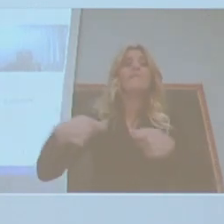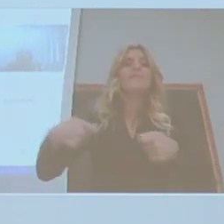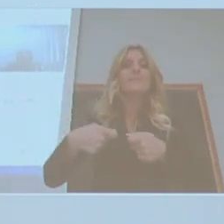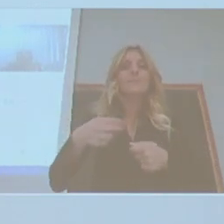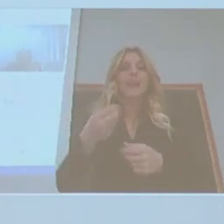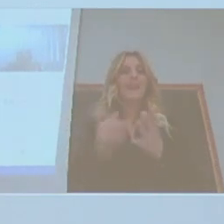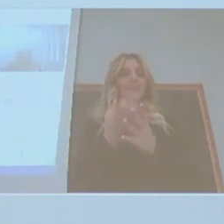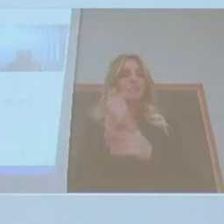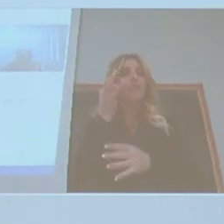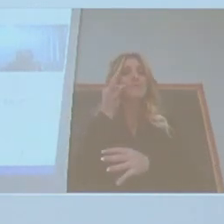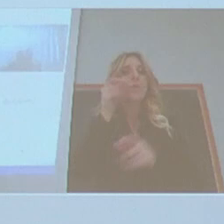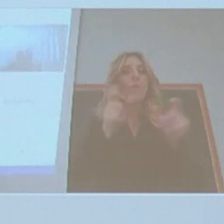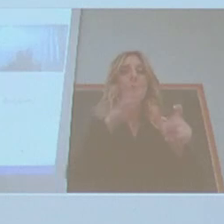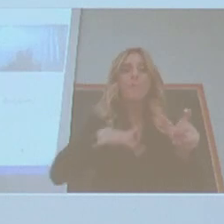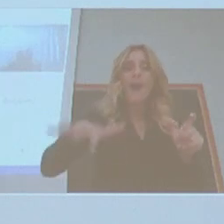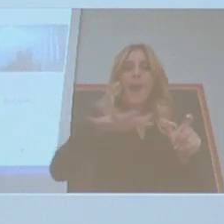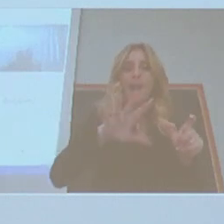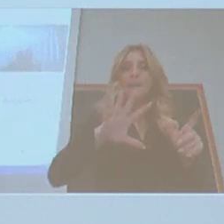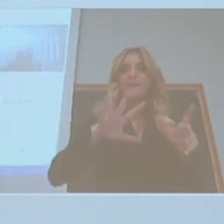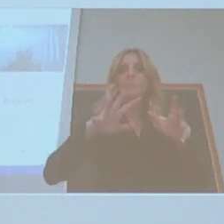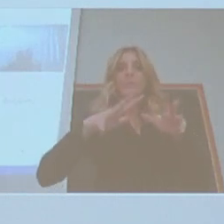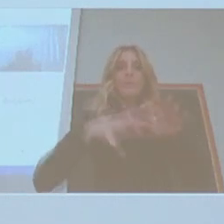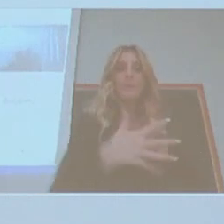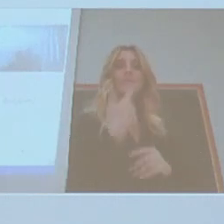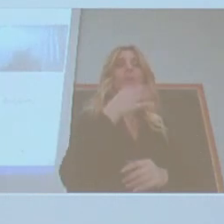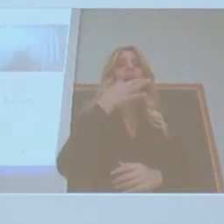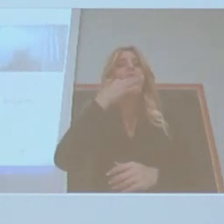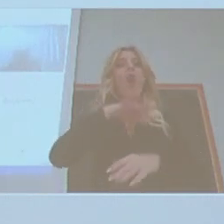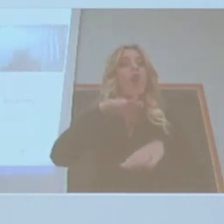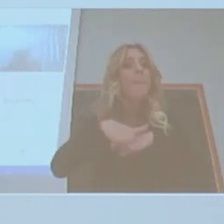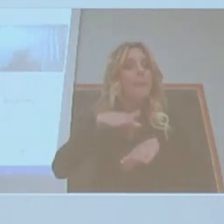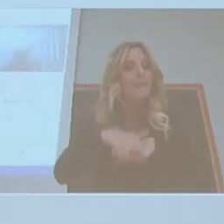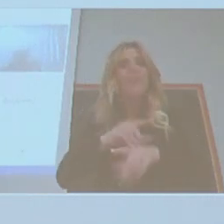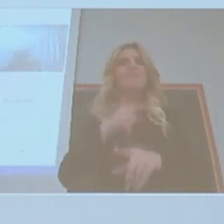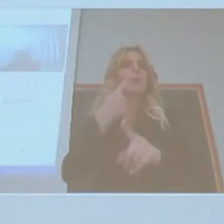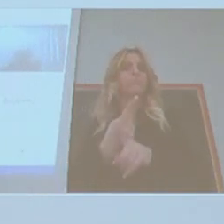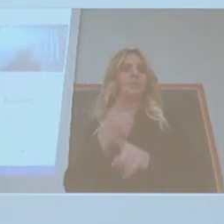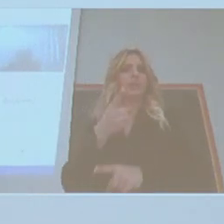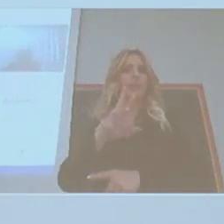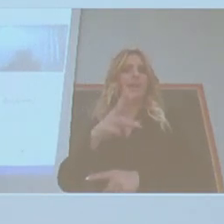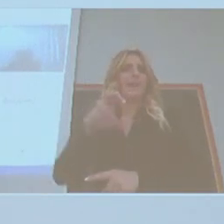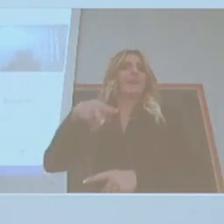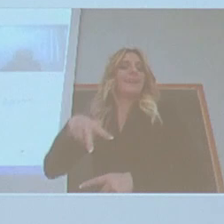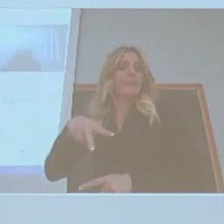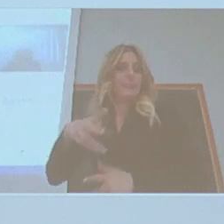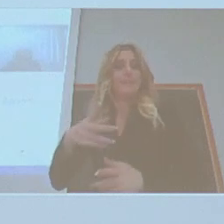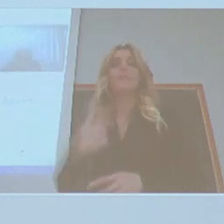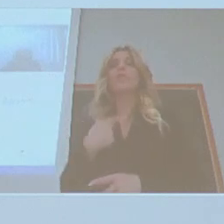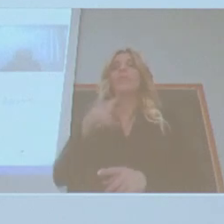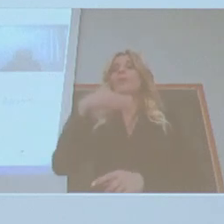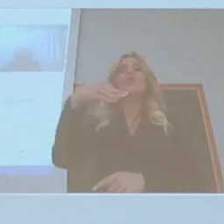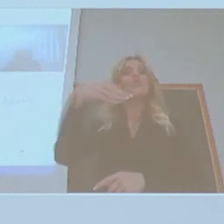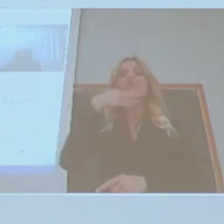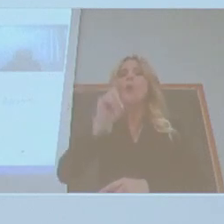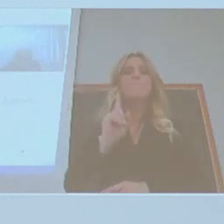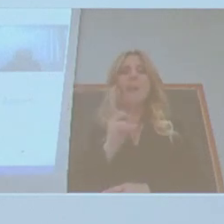umane nella decisione di riqualificarsi verso competenze green. Insufficiente know-how e mancanza di competenze